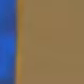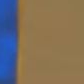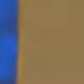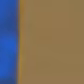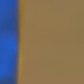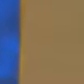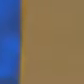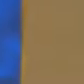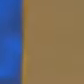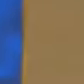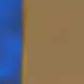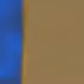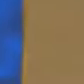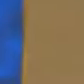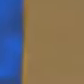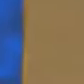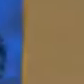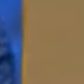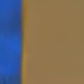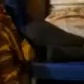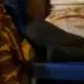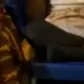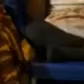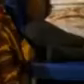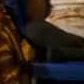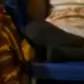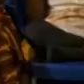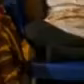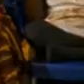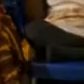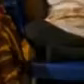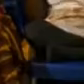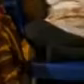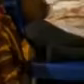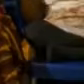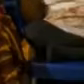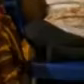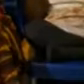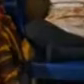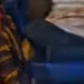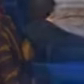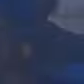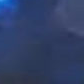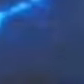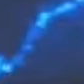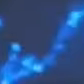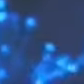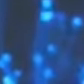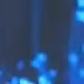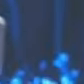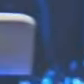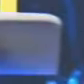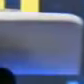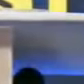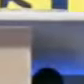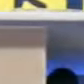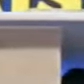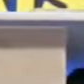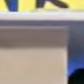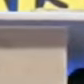sera là cet avis au nom de jésus plus